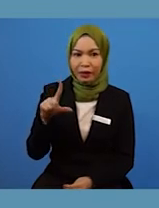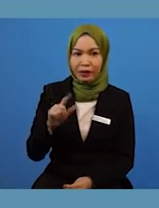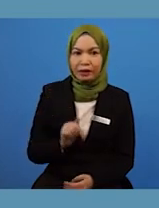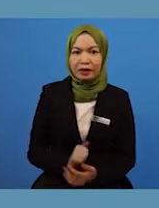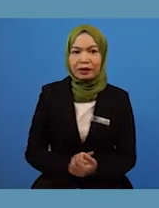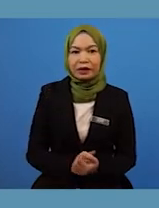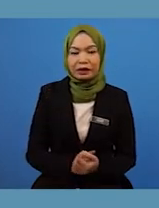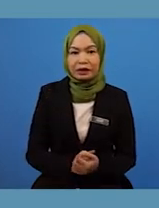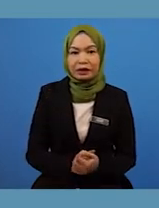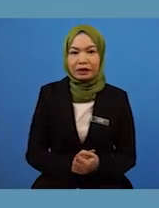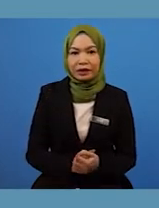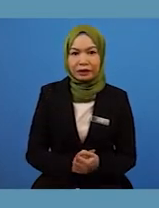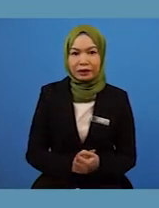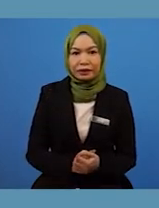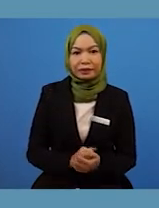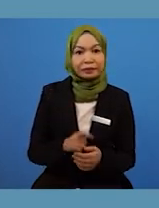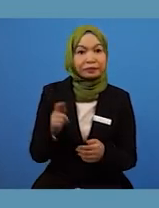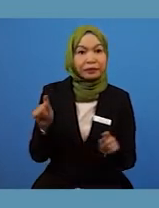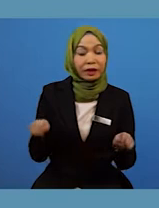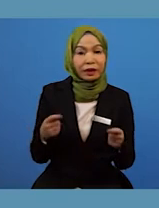CH3OH bertindak balas dengan